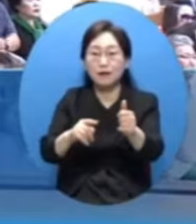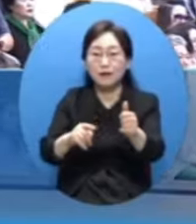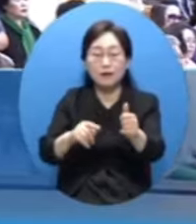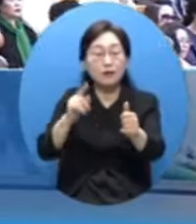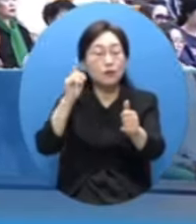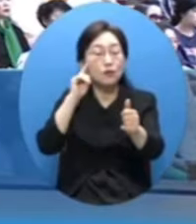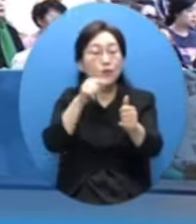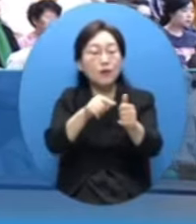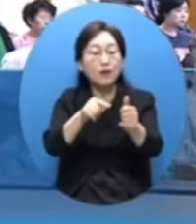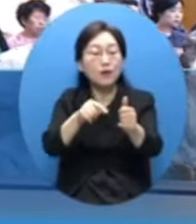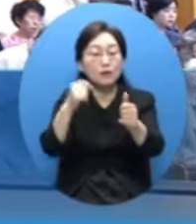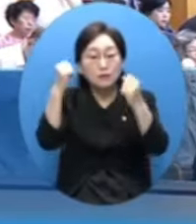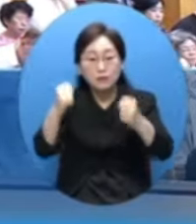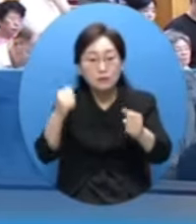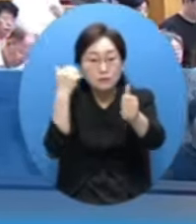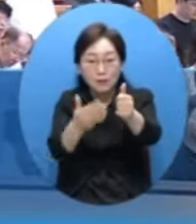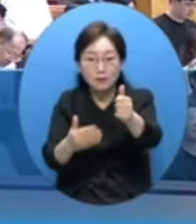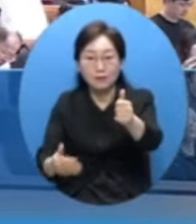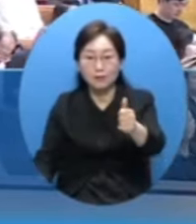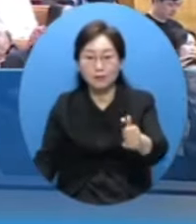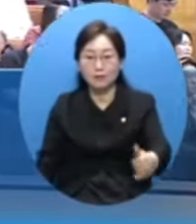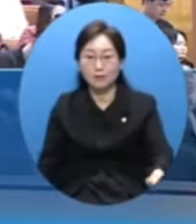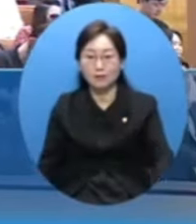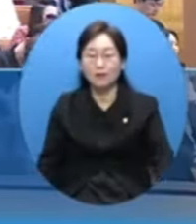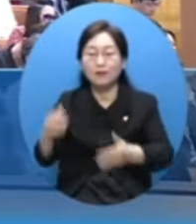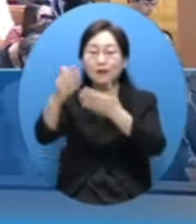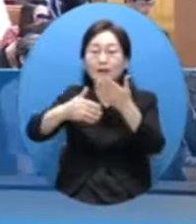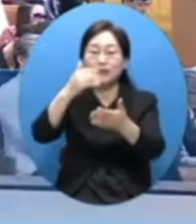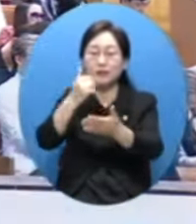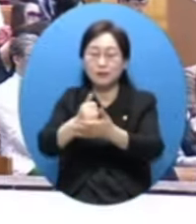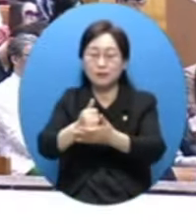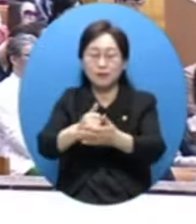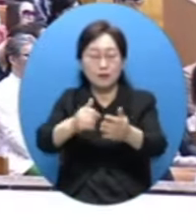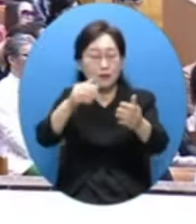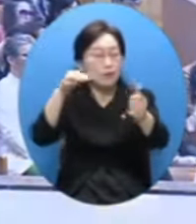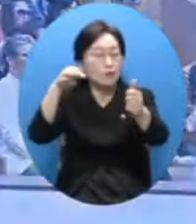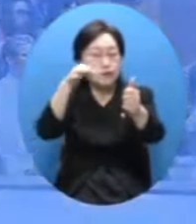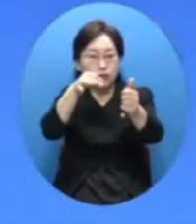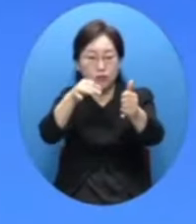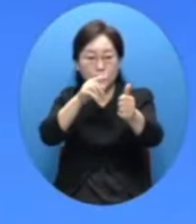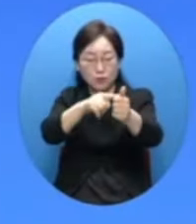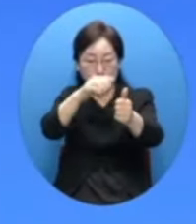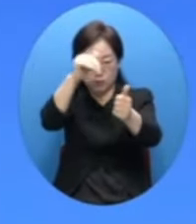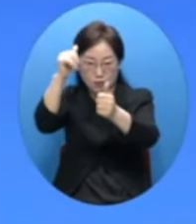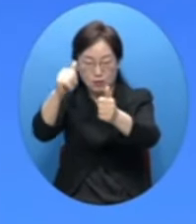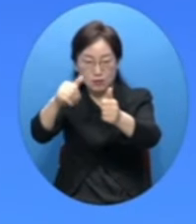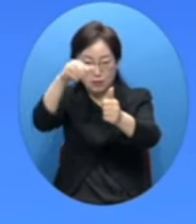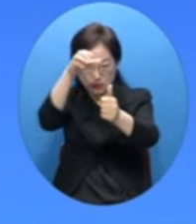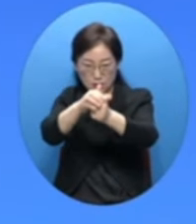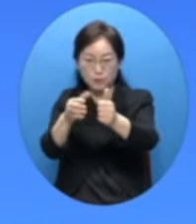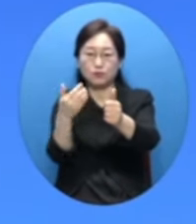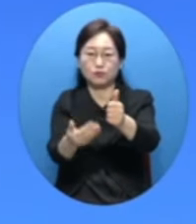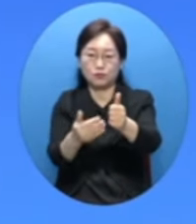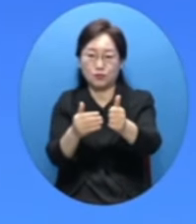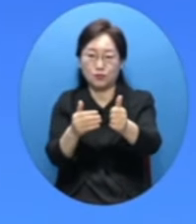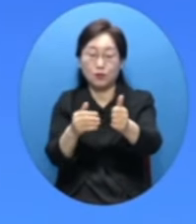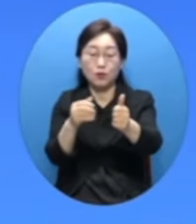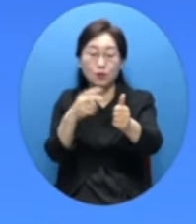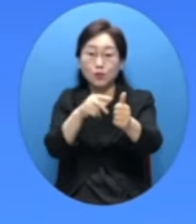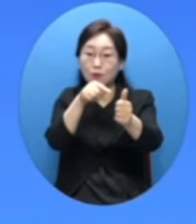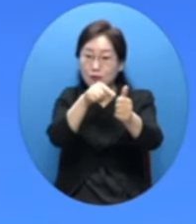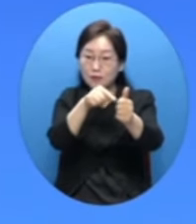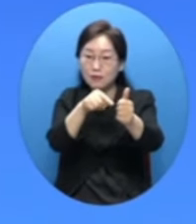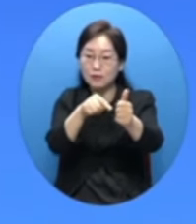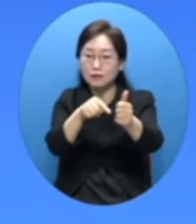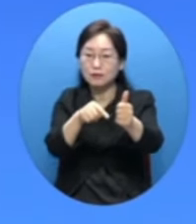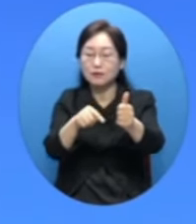엘리야야 내가 어찌하여 여기 있느냐. 하나님께서 엘리야를 부르시고 그에게 사명을 주십니다. 그리고 엘리야에게 이